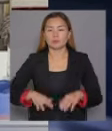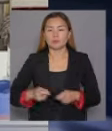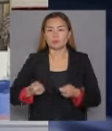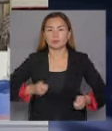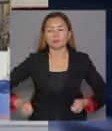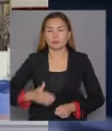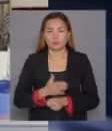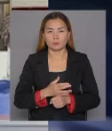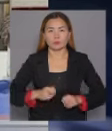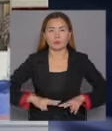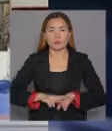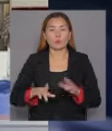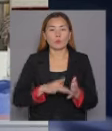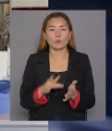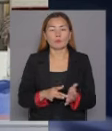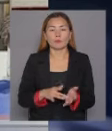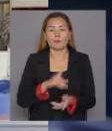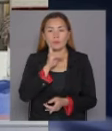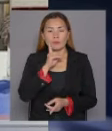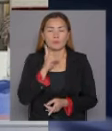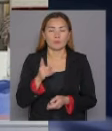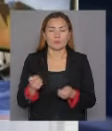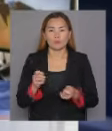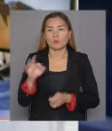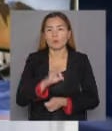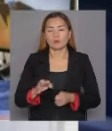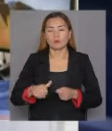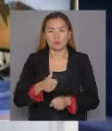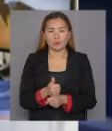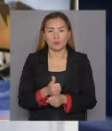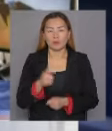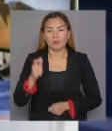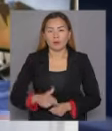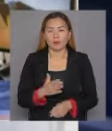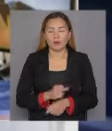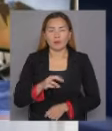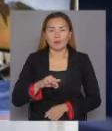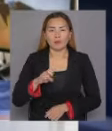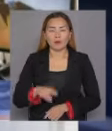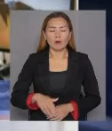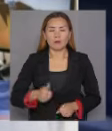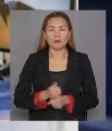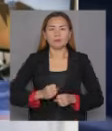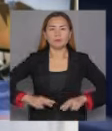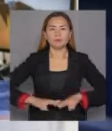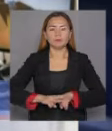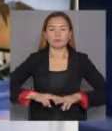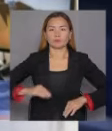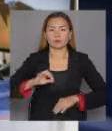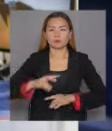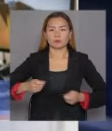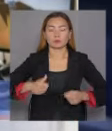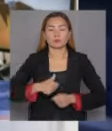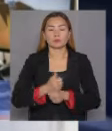етті. Астана қаласы әкімдігінің жастар саясаты мәселелері басқармасының басшысы және Аманат партиясы елордалық филиалы